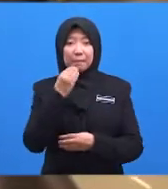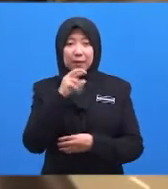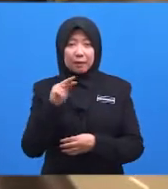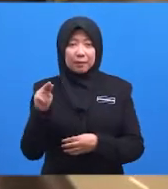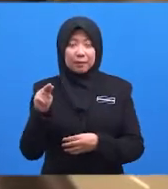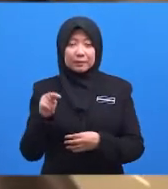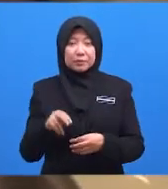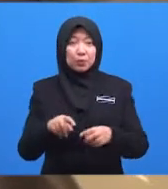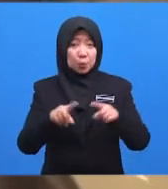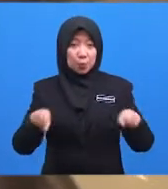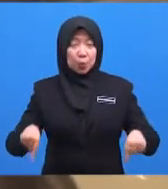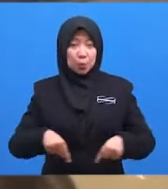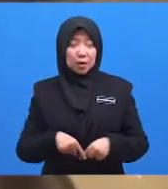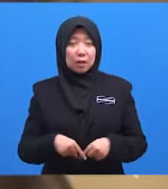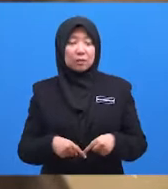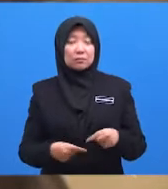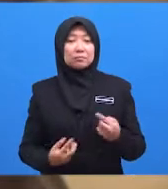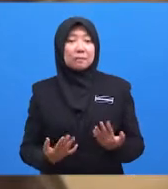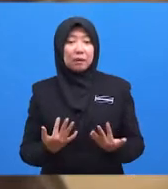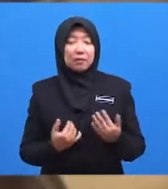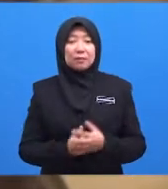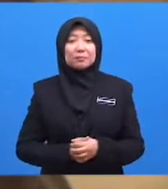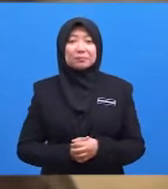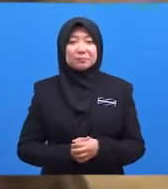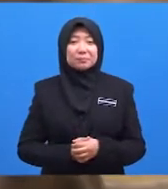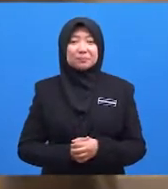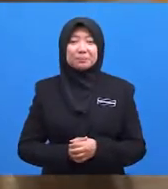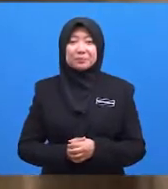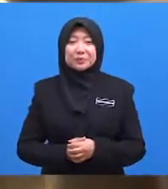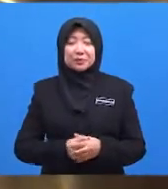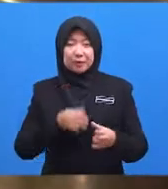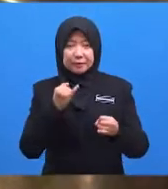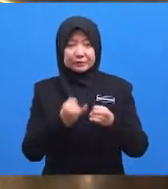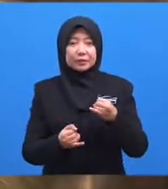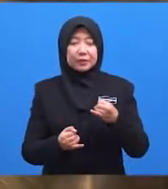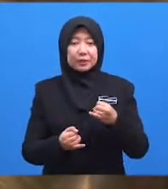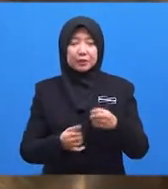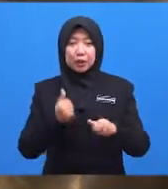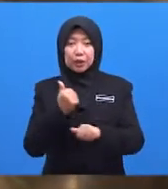dulang pembakar, akhir sekali aluminium foil.